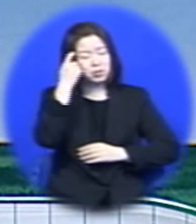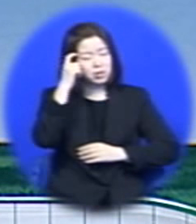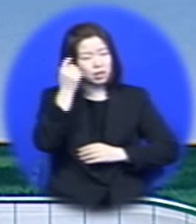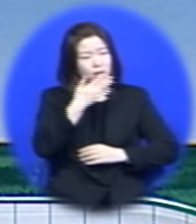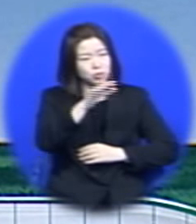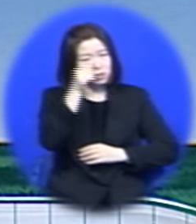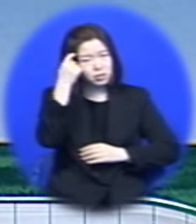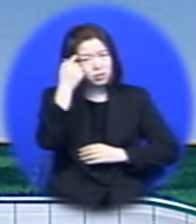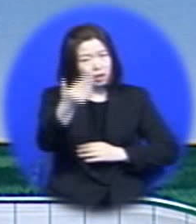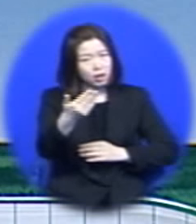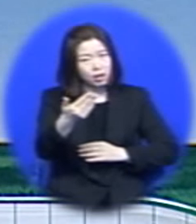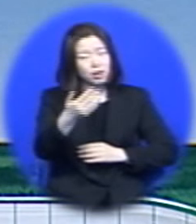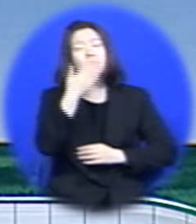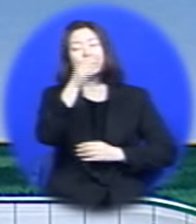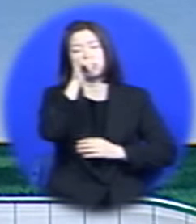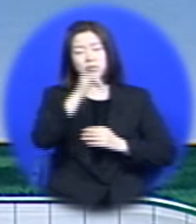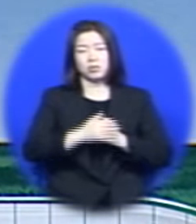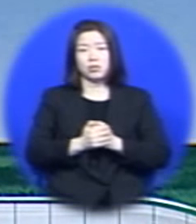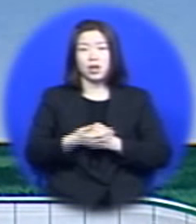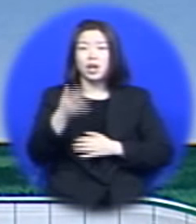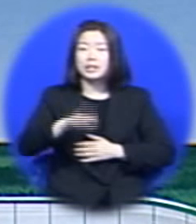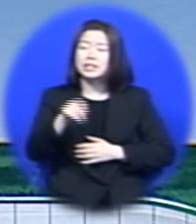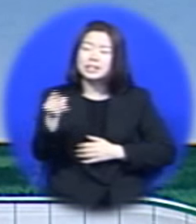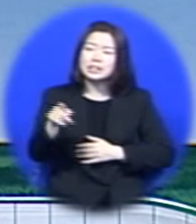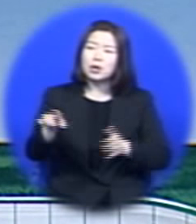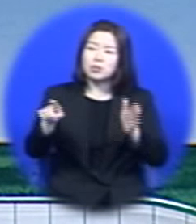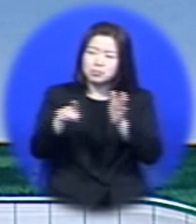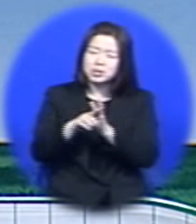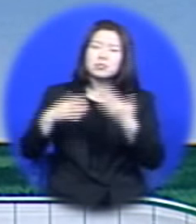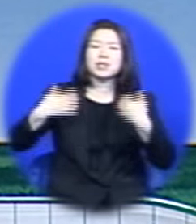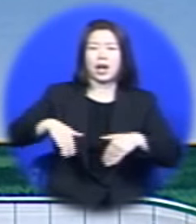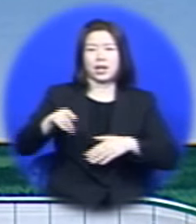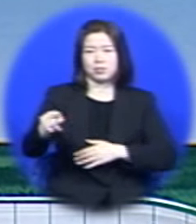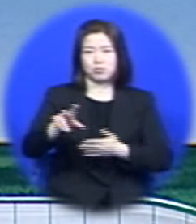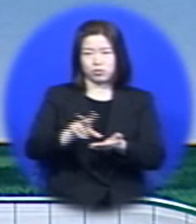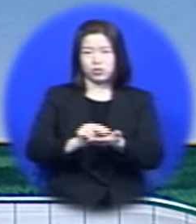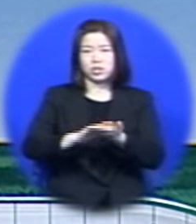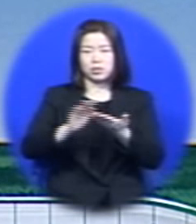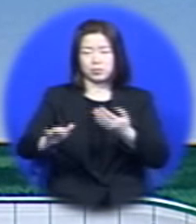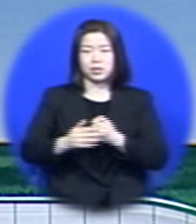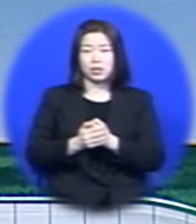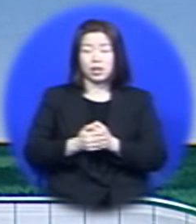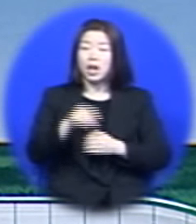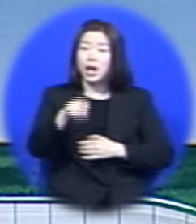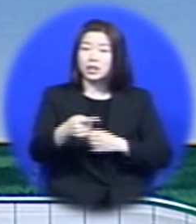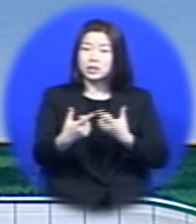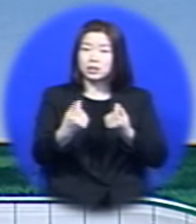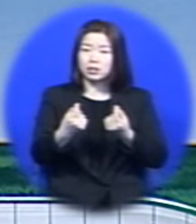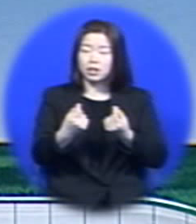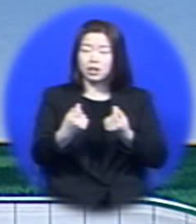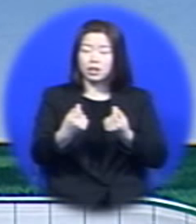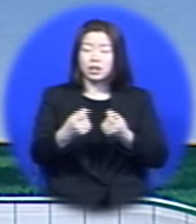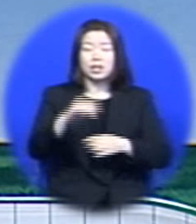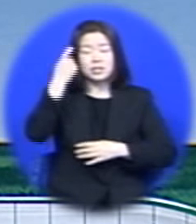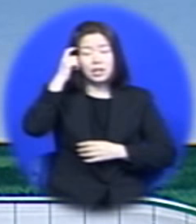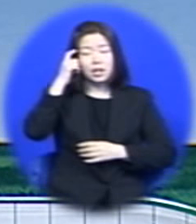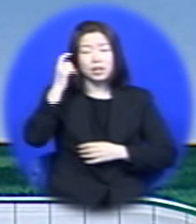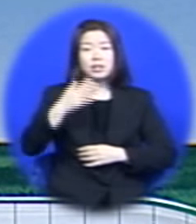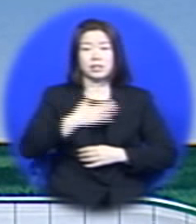생각할 수 있어요. 근데 그게 믿음이 약한 거라는 겁니다. 그렇게 생각하는 나는 믿음이 강한